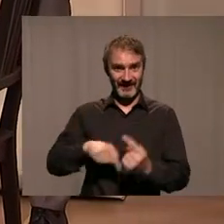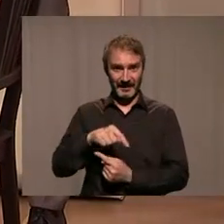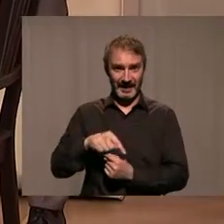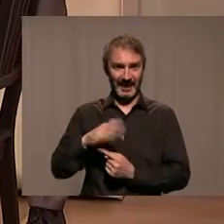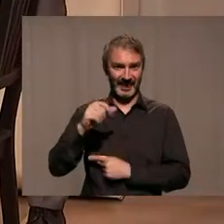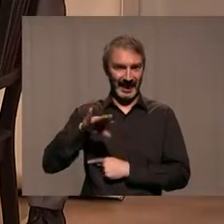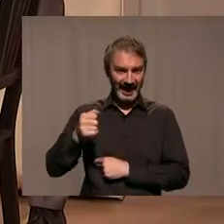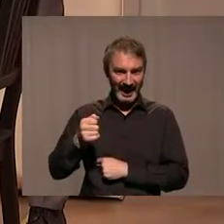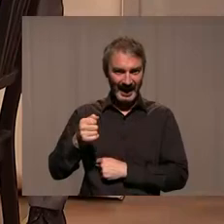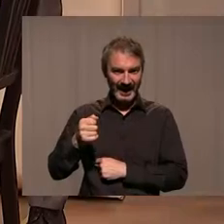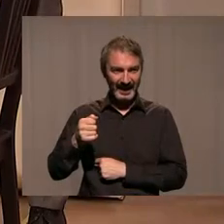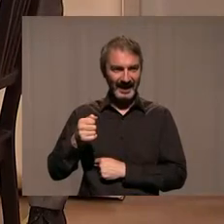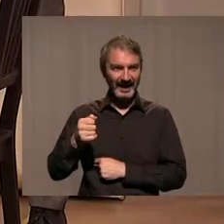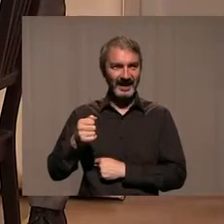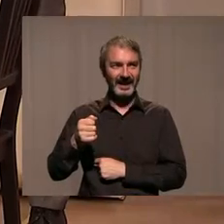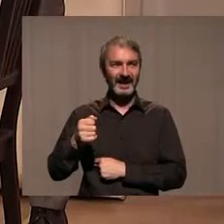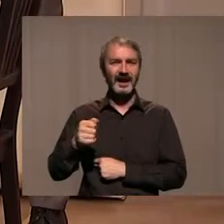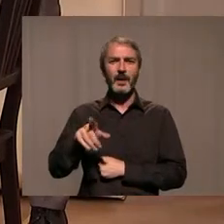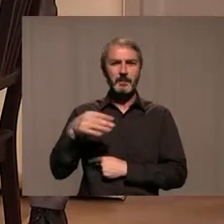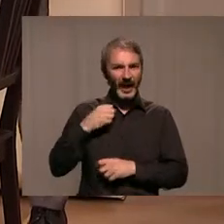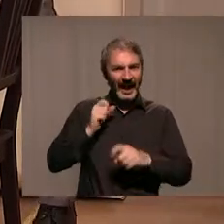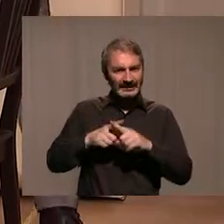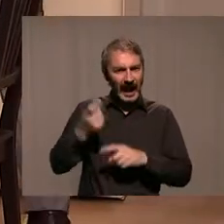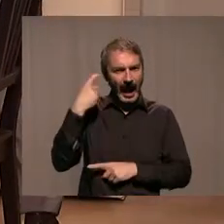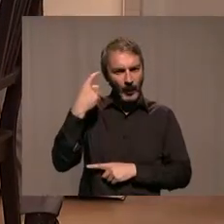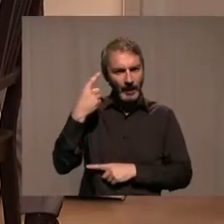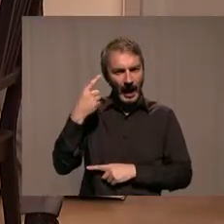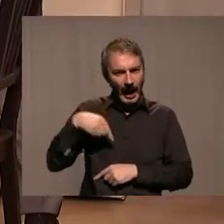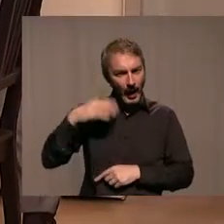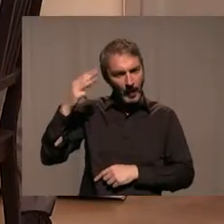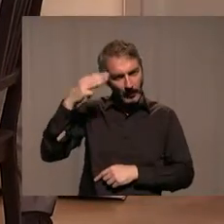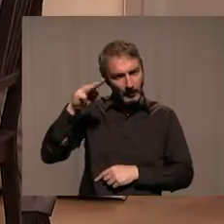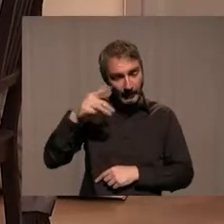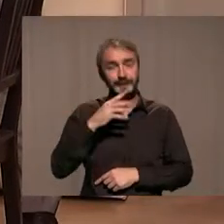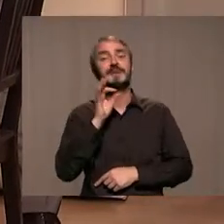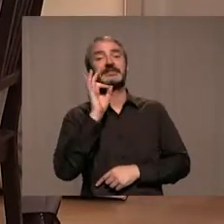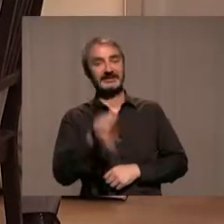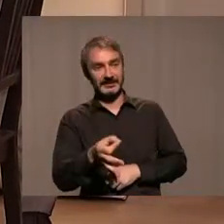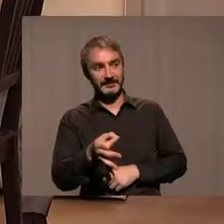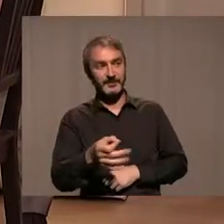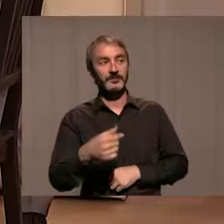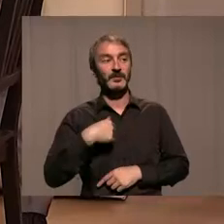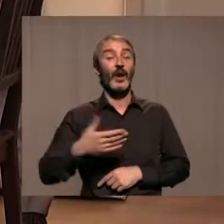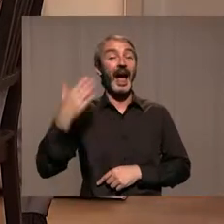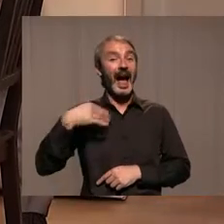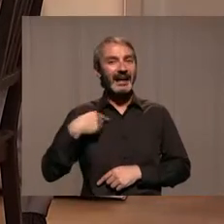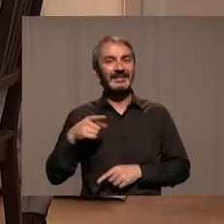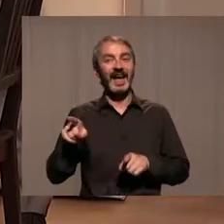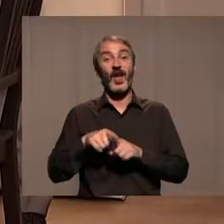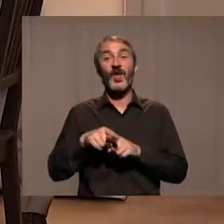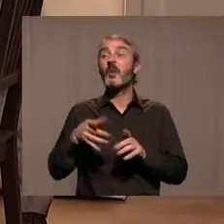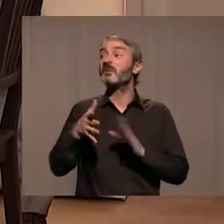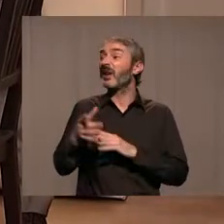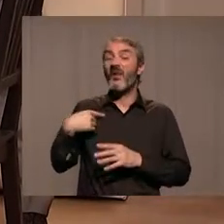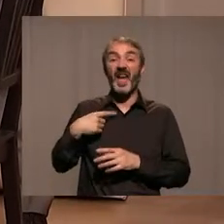Cèlia, són alumni de la Pompeu. Sí, jo quan estava decidint a on anava, vaig acabar la Pompeu per familiaritat, perquè